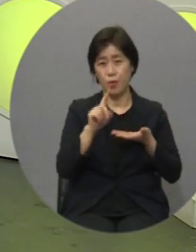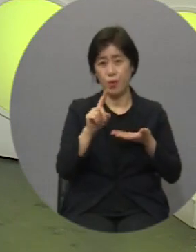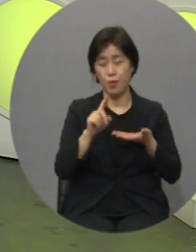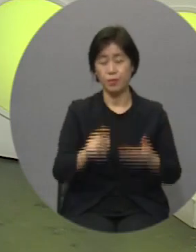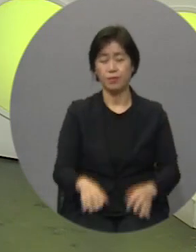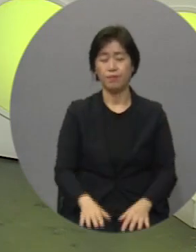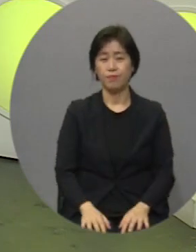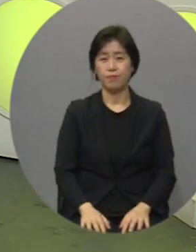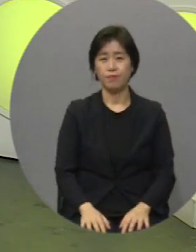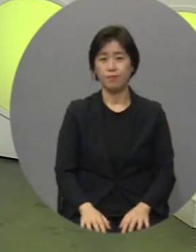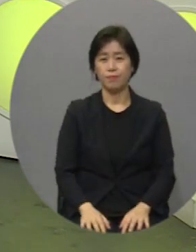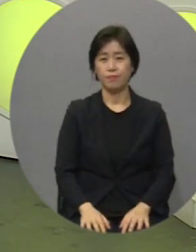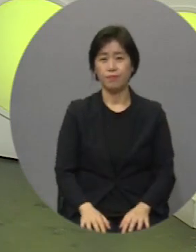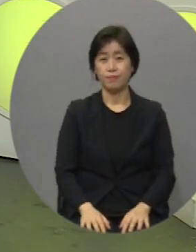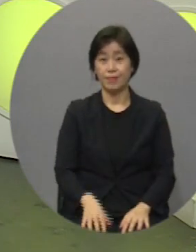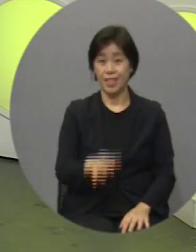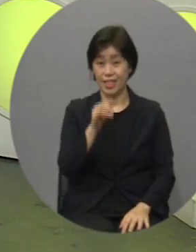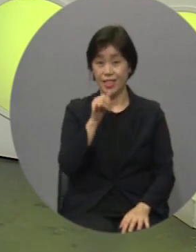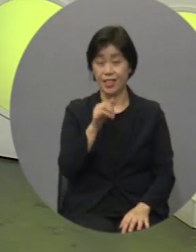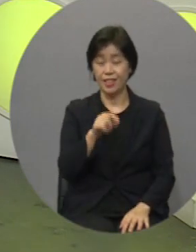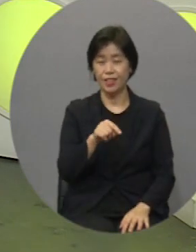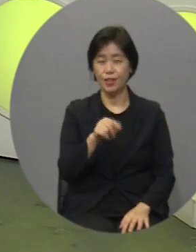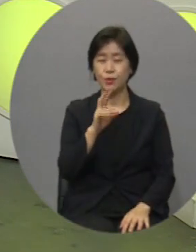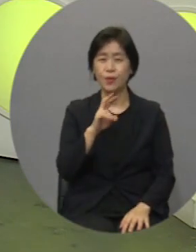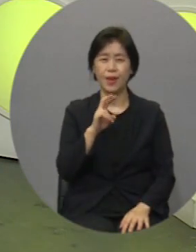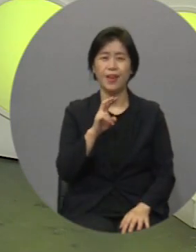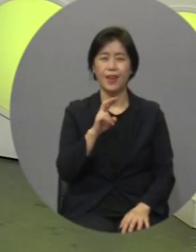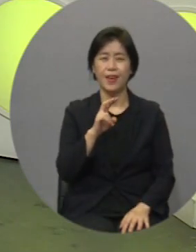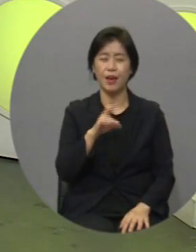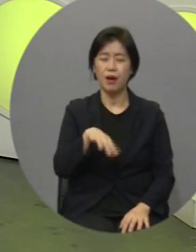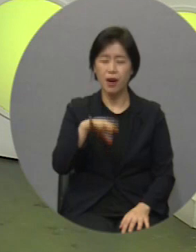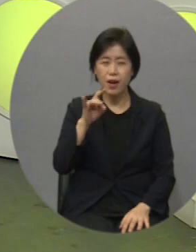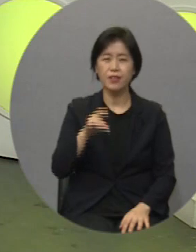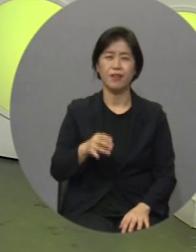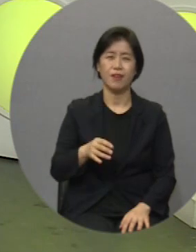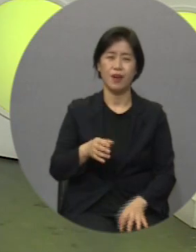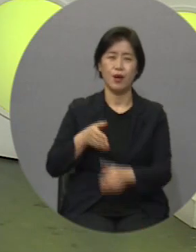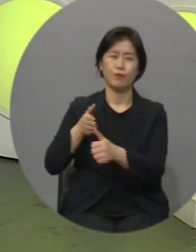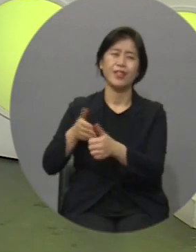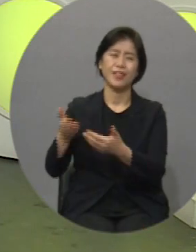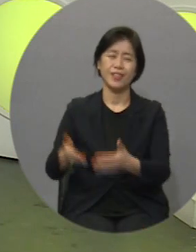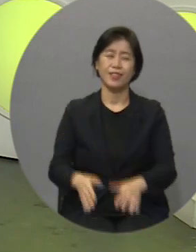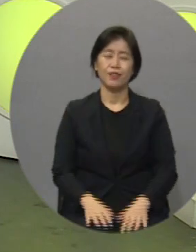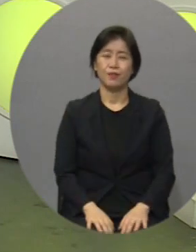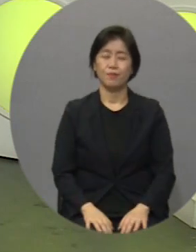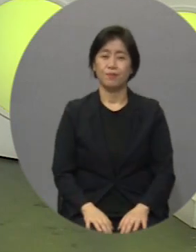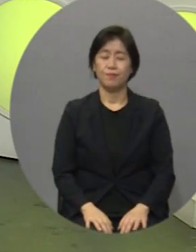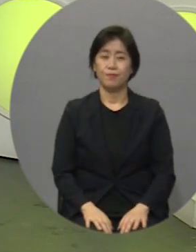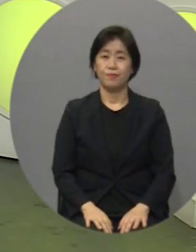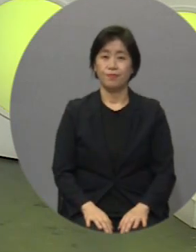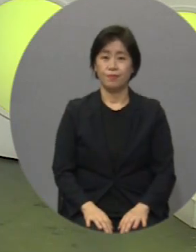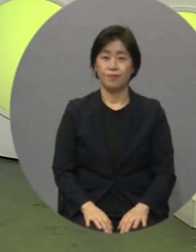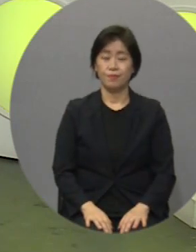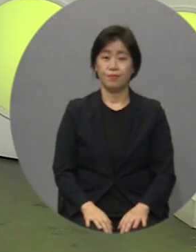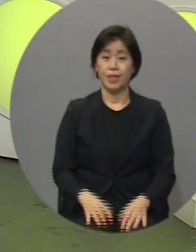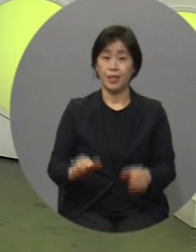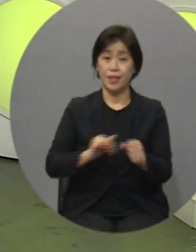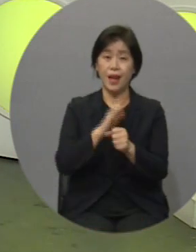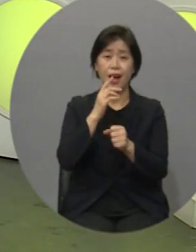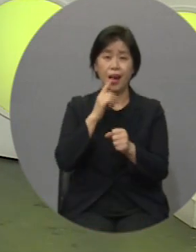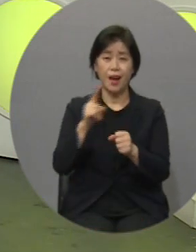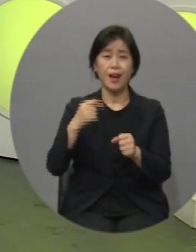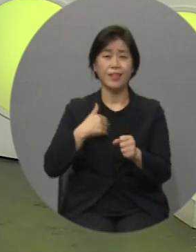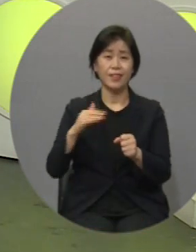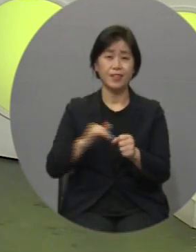놀러 이분들이 아마 이 노래 들으면은 네. 바로 석수경 씨 만나러 경주 가실 것 같아요. 네, 고맙습니다. 염소연 씨의 사랑아 네. 내